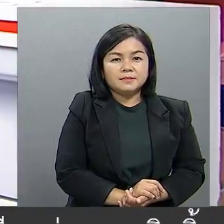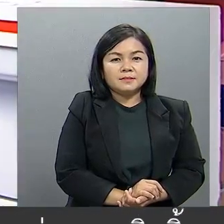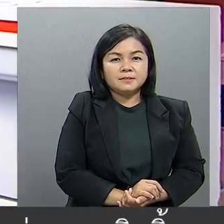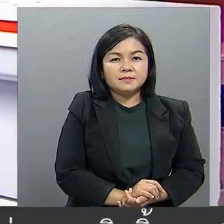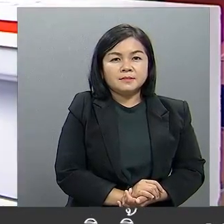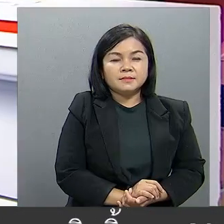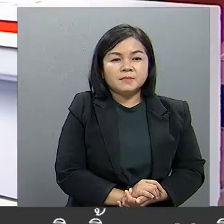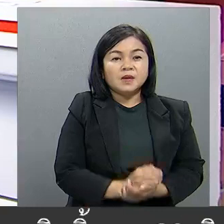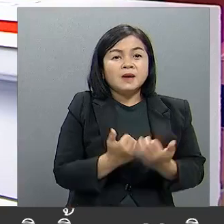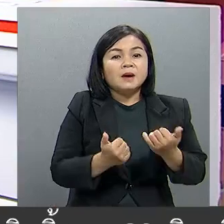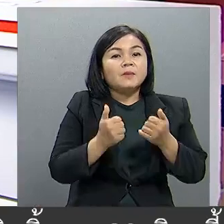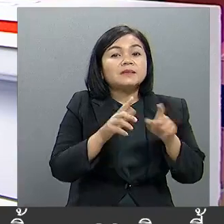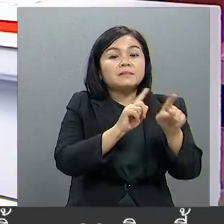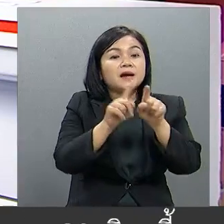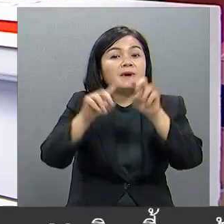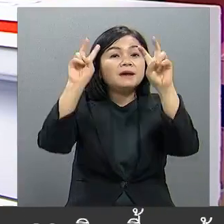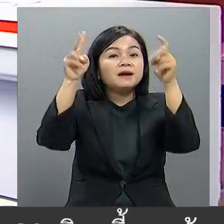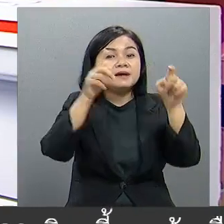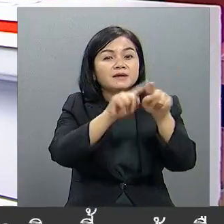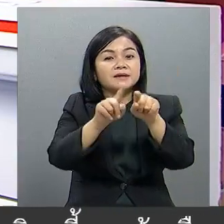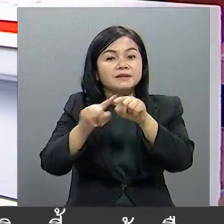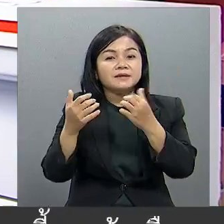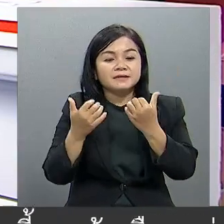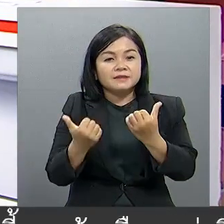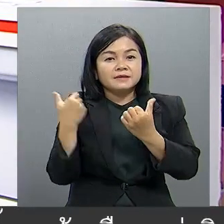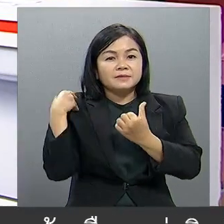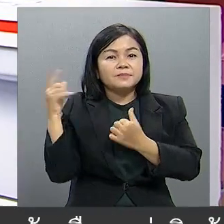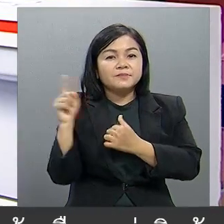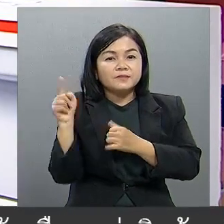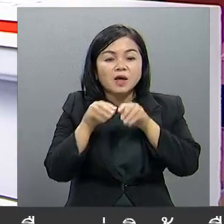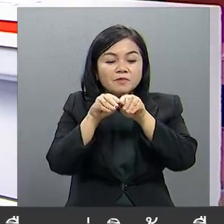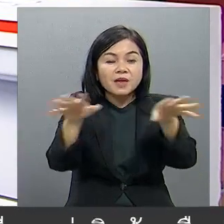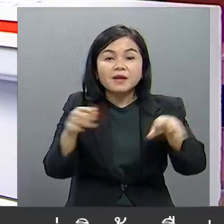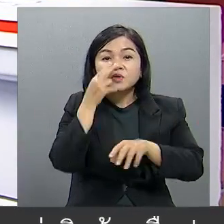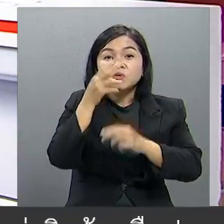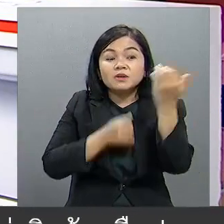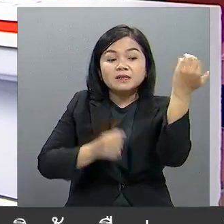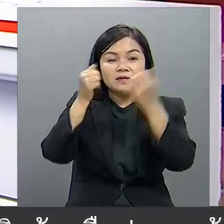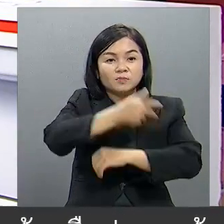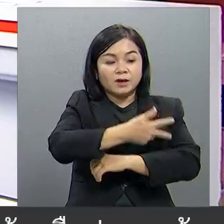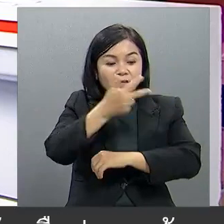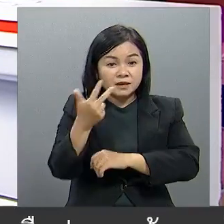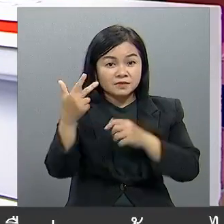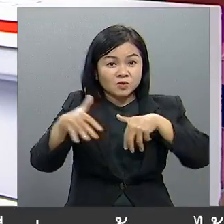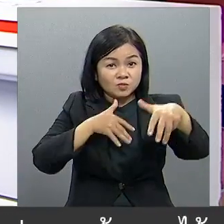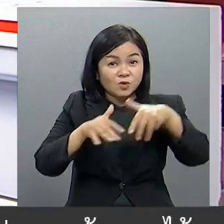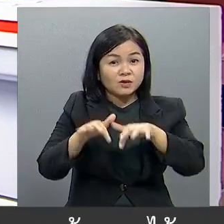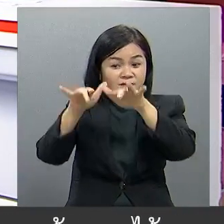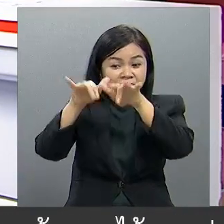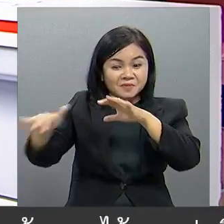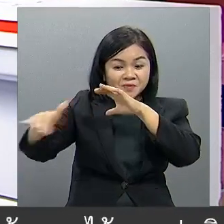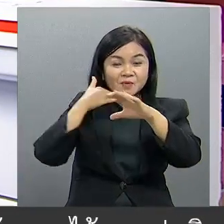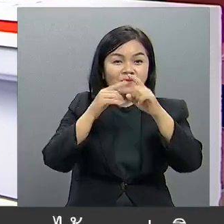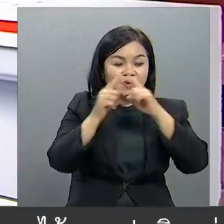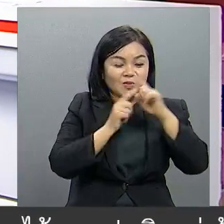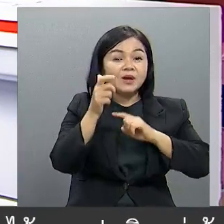สสนวารายตี้หักใตรเรองราวทั่วไทยนำมาเสรบ ให้คผชมผ่านทางหนาจอของไย PBSคุผชมรวมจัดรายการไปพ้มกันได้นะครั ใ